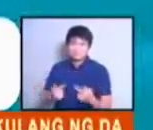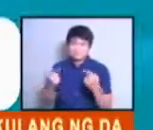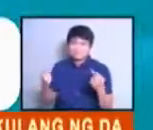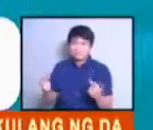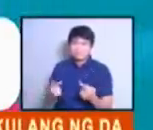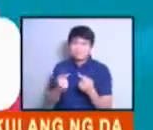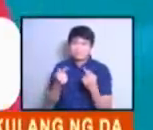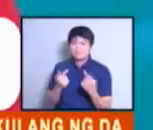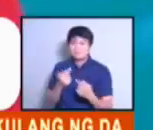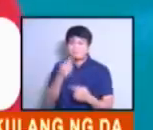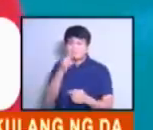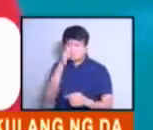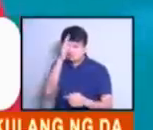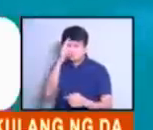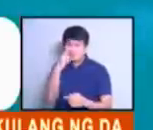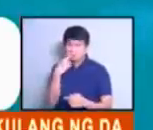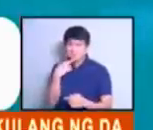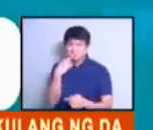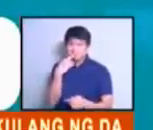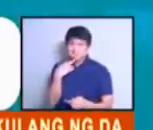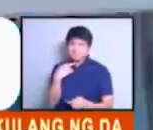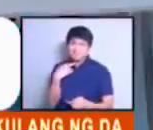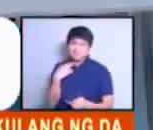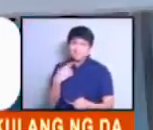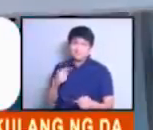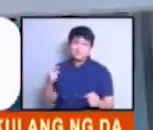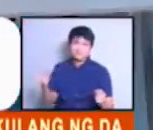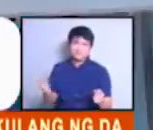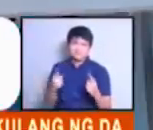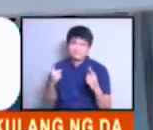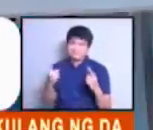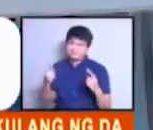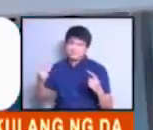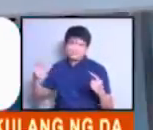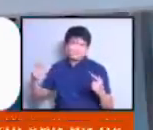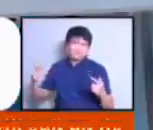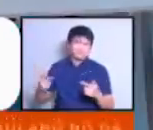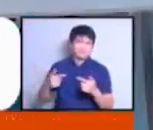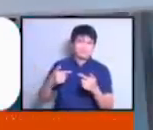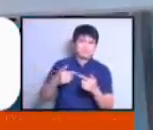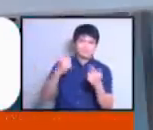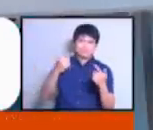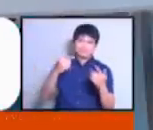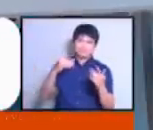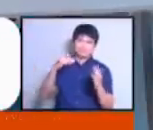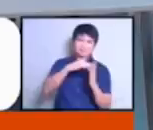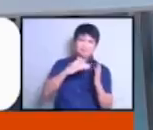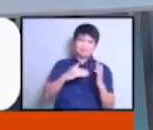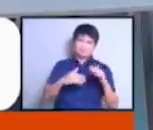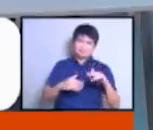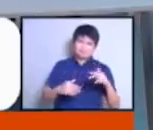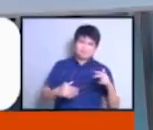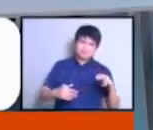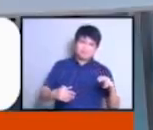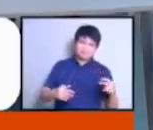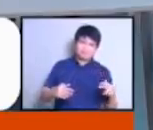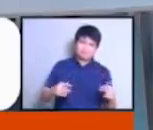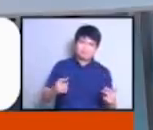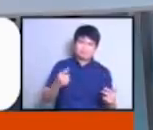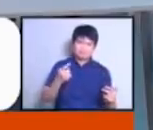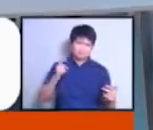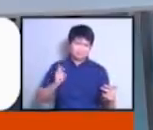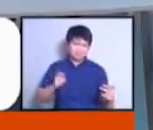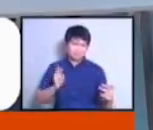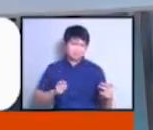salpukan, Manok na Pula, biglang tinamaan, nagiwang-giwang, sa isang